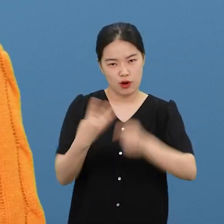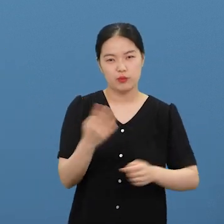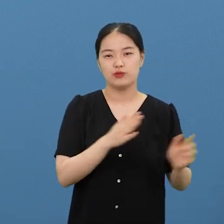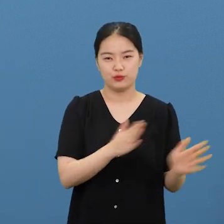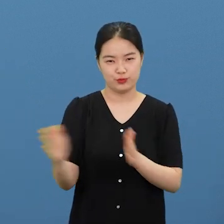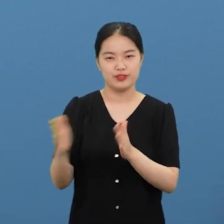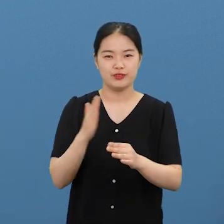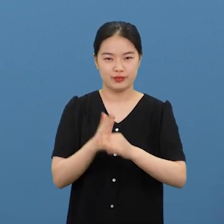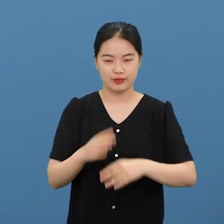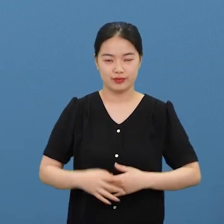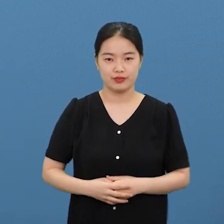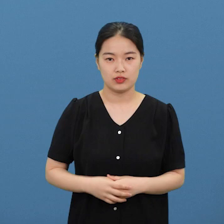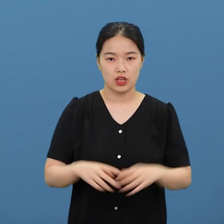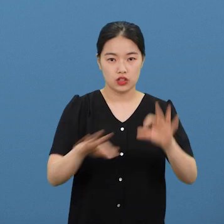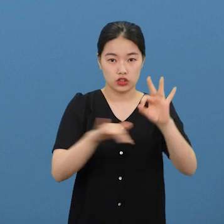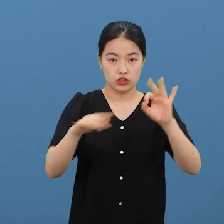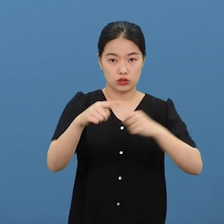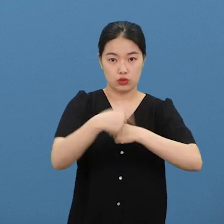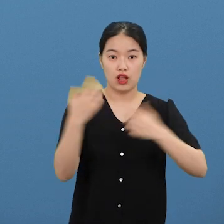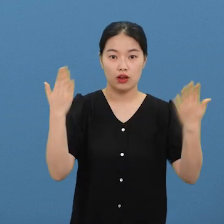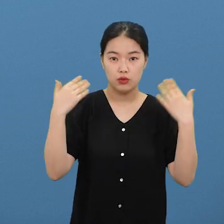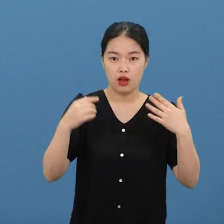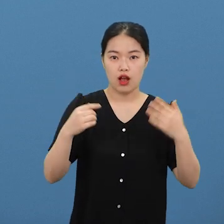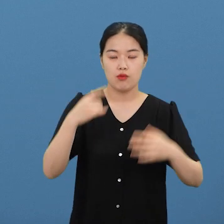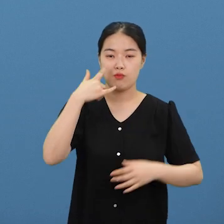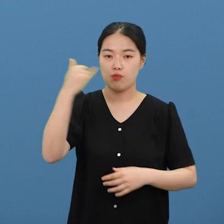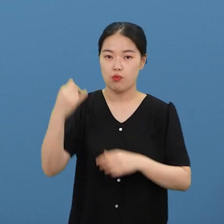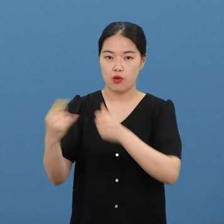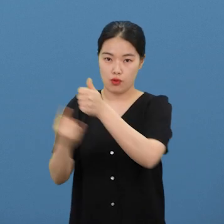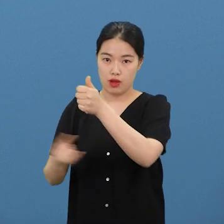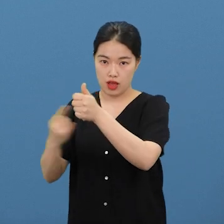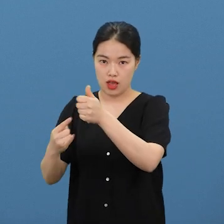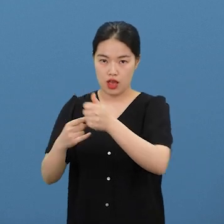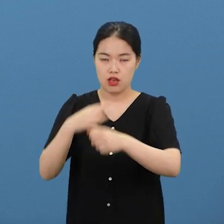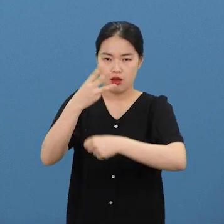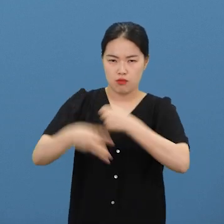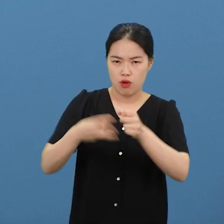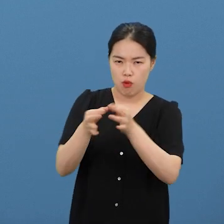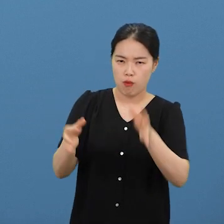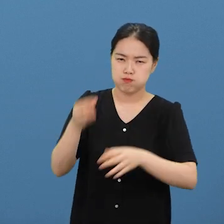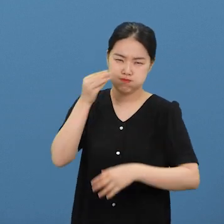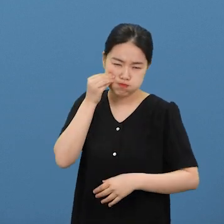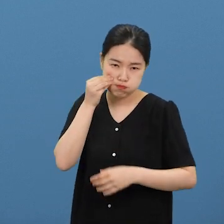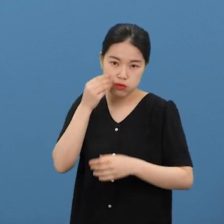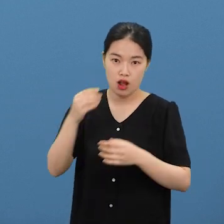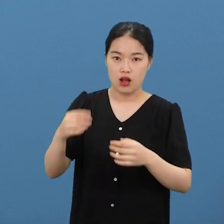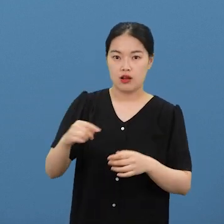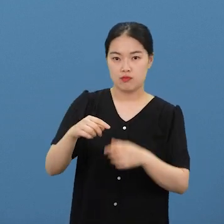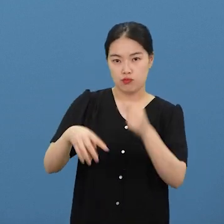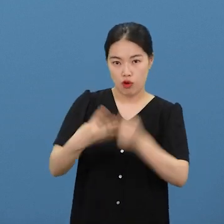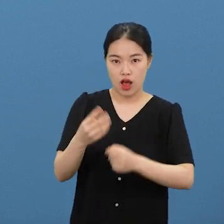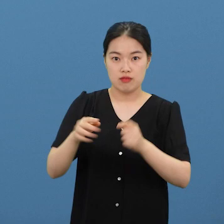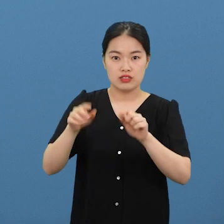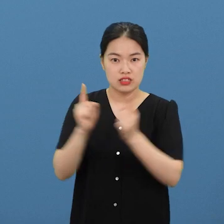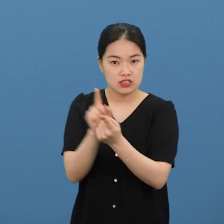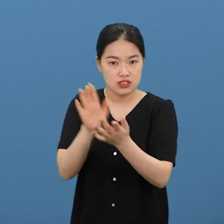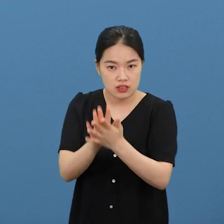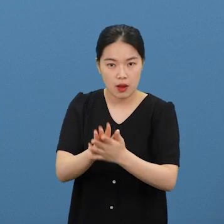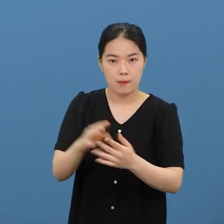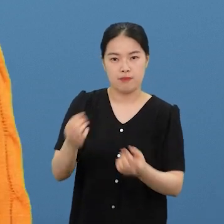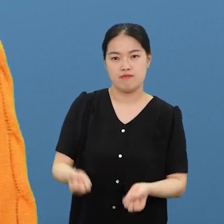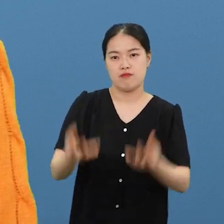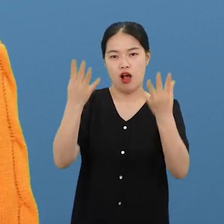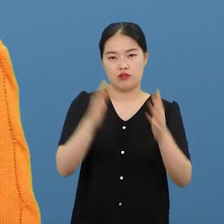있는데요. 서천초등학교 학부모회에서는 3년 만에 다문화 체험 프로그램을 대면으로 진행했다고